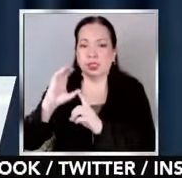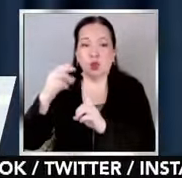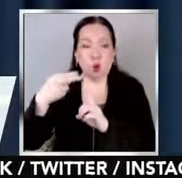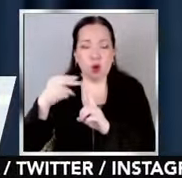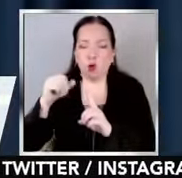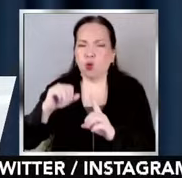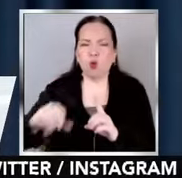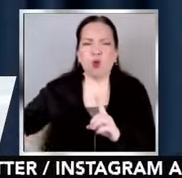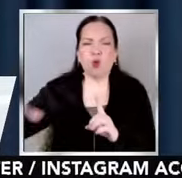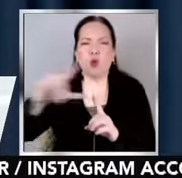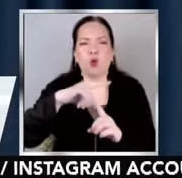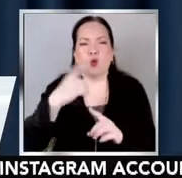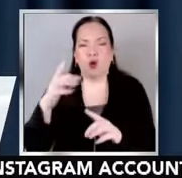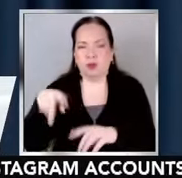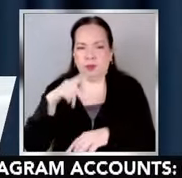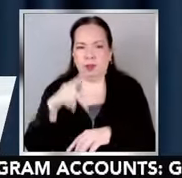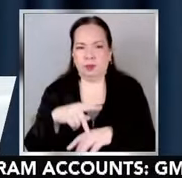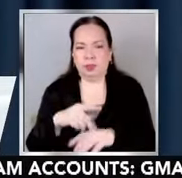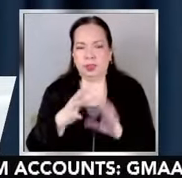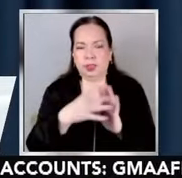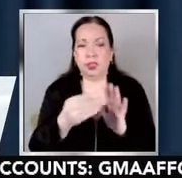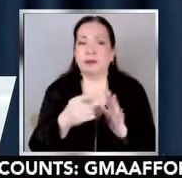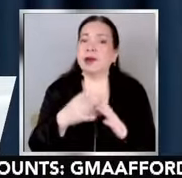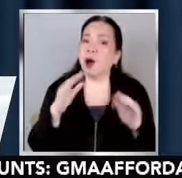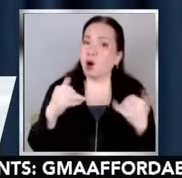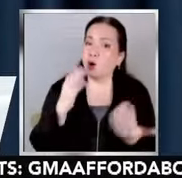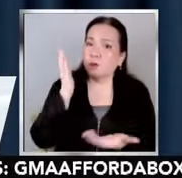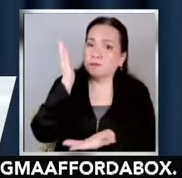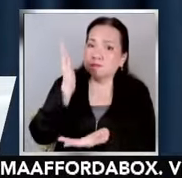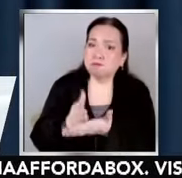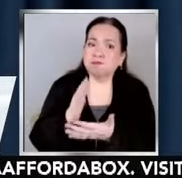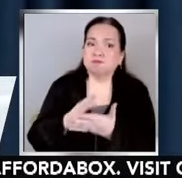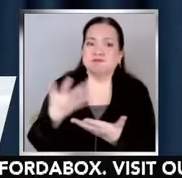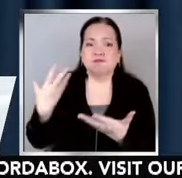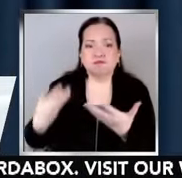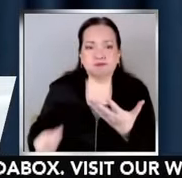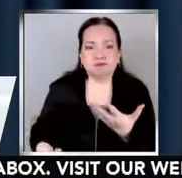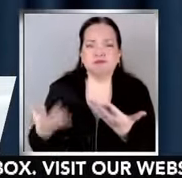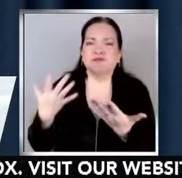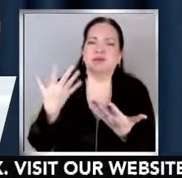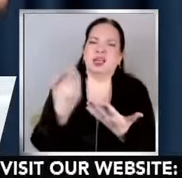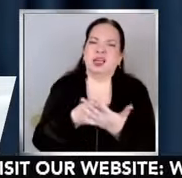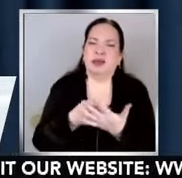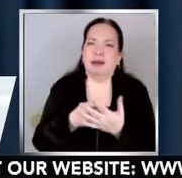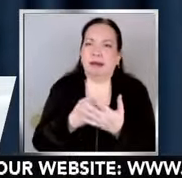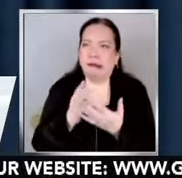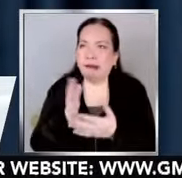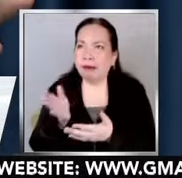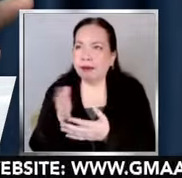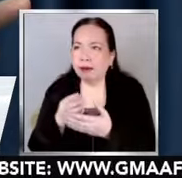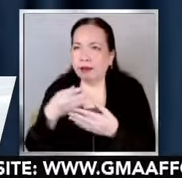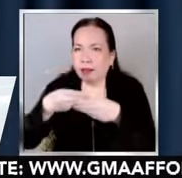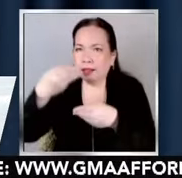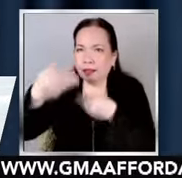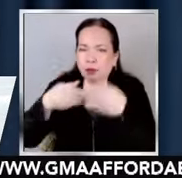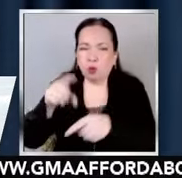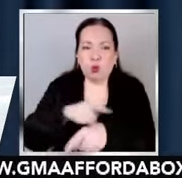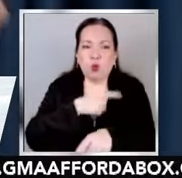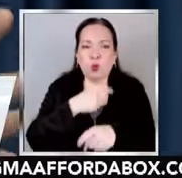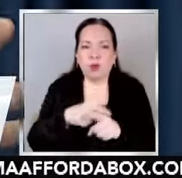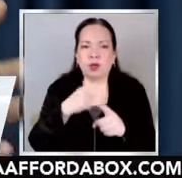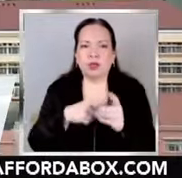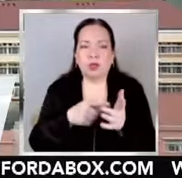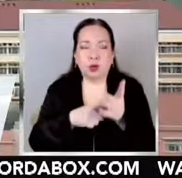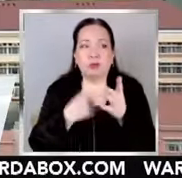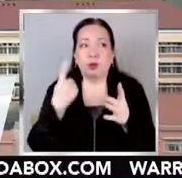The best way to fight red tape and corruption at ang electronic business one-stop shop should be required not only for the processing of